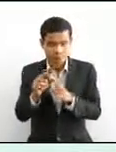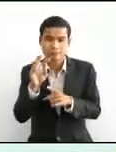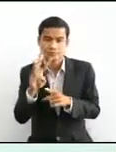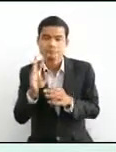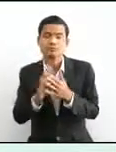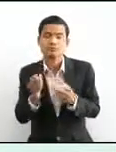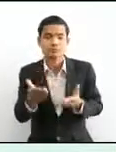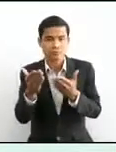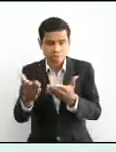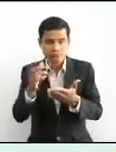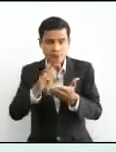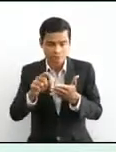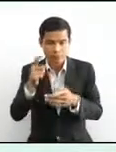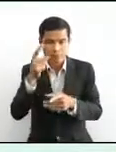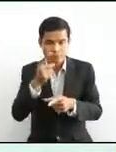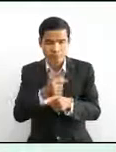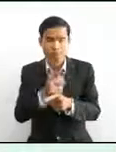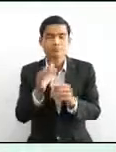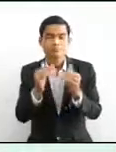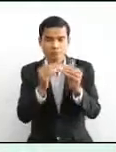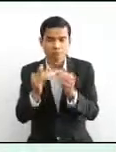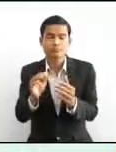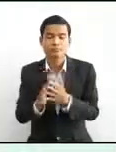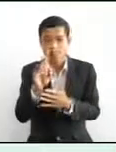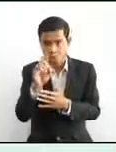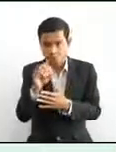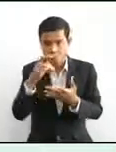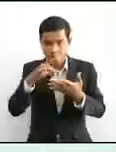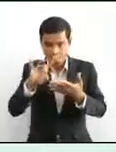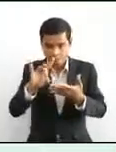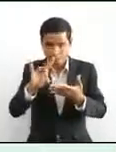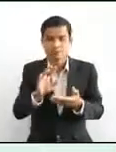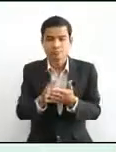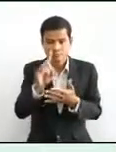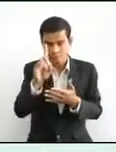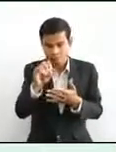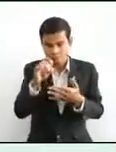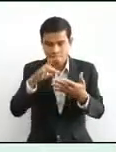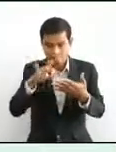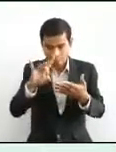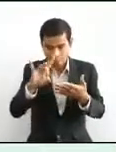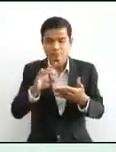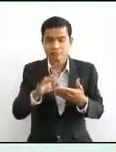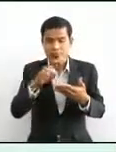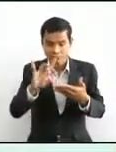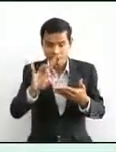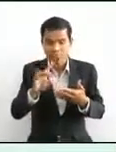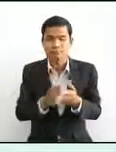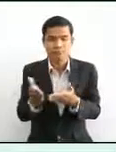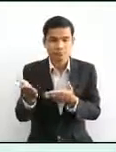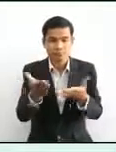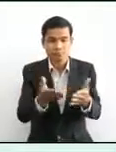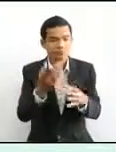ní. Ban trầm trời, cứ sma nâng ban tầm tụ đọp. Chà, cứ ban đọp ná. Chà, là con